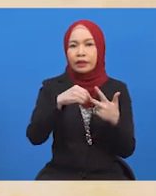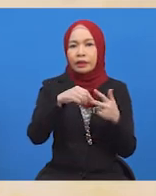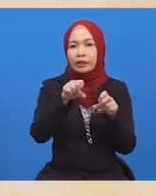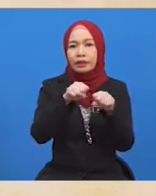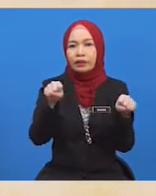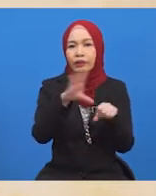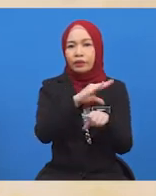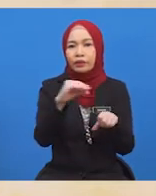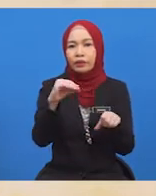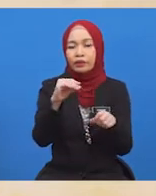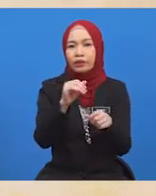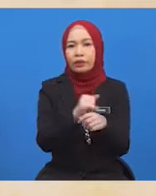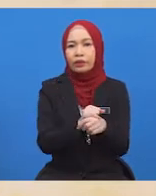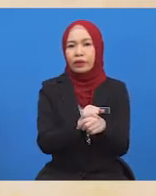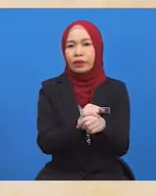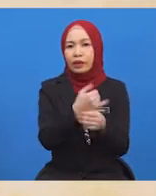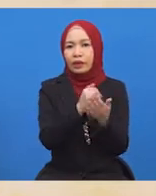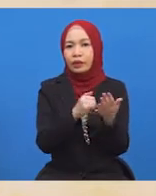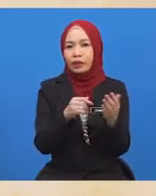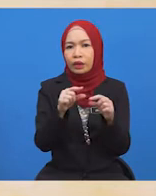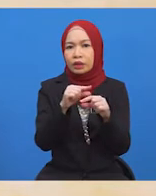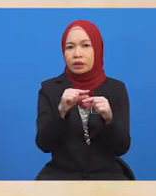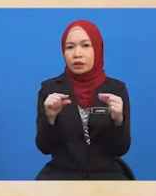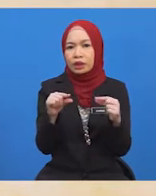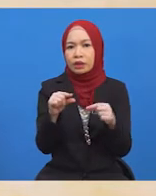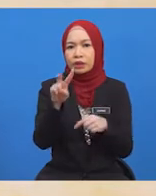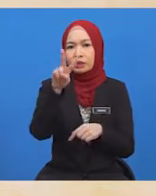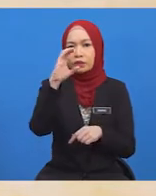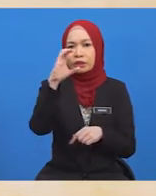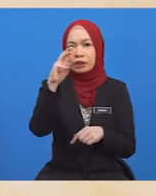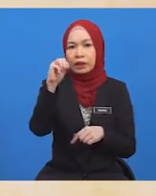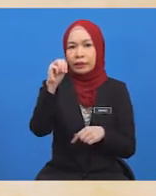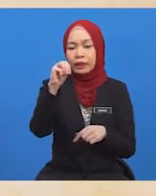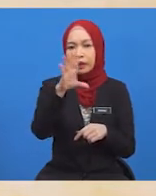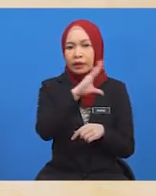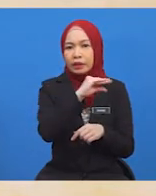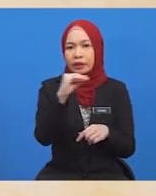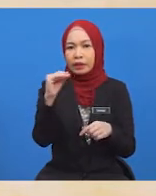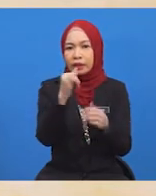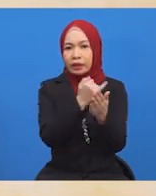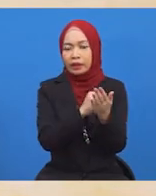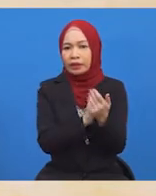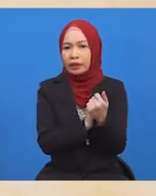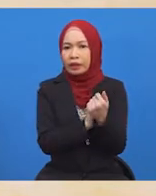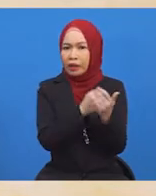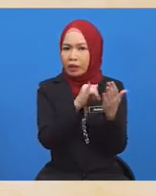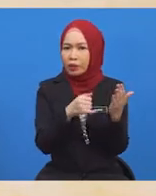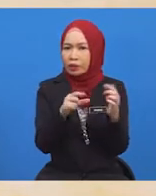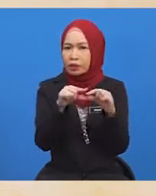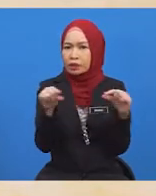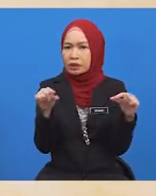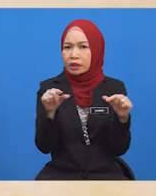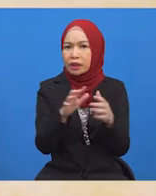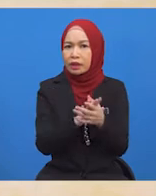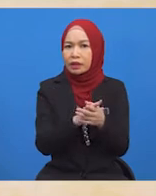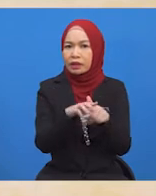dan lukis garis GM 2 cm. Dan lukis garis lurus mengikut ukuran